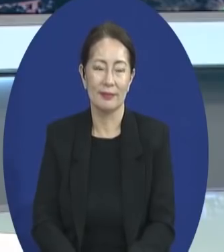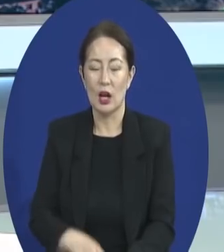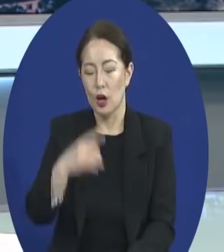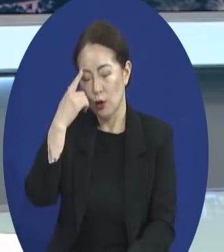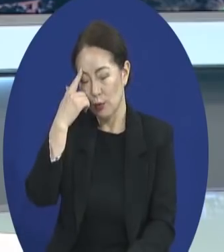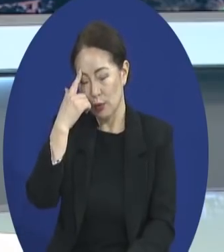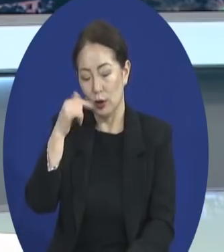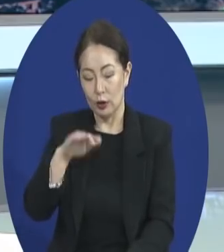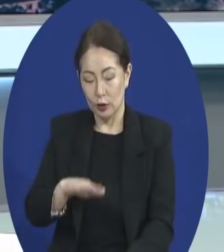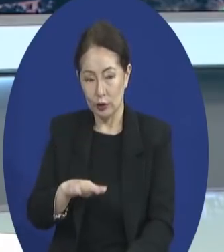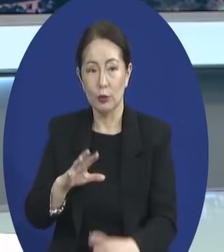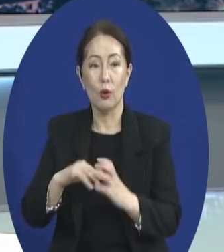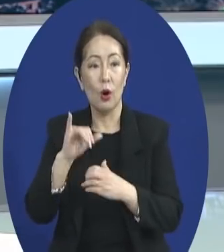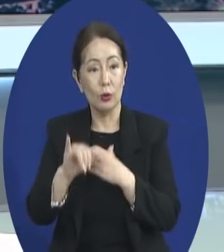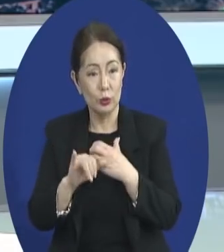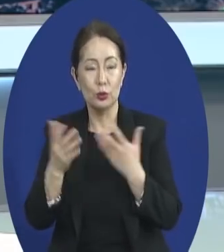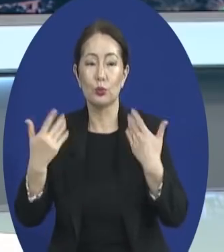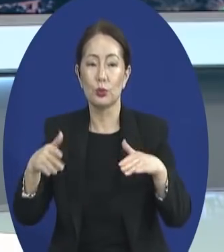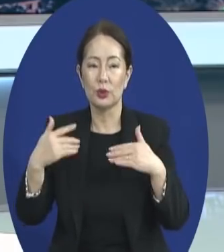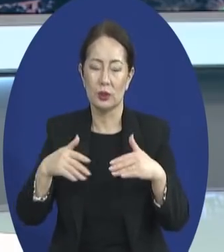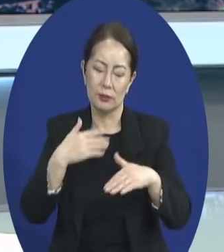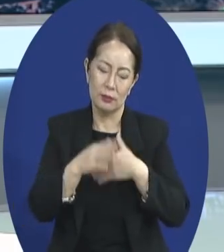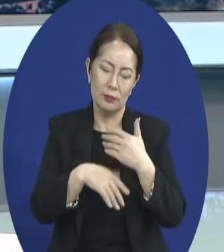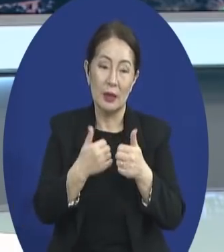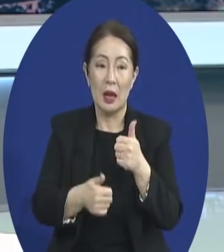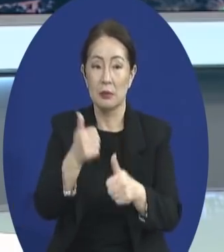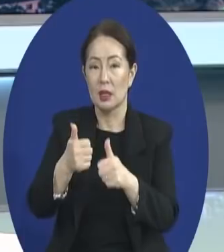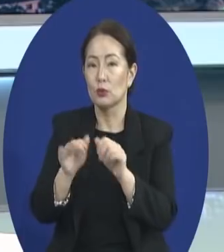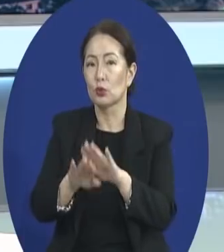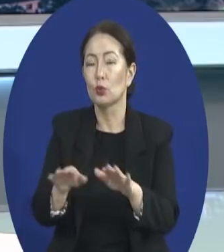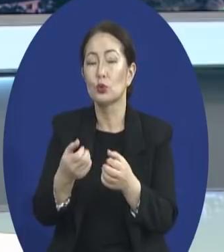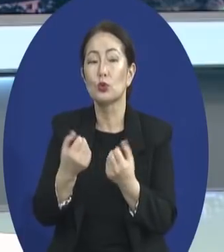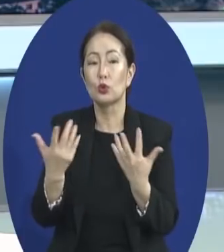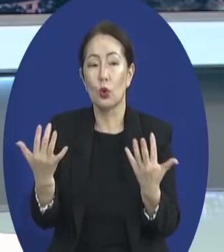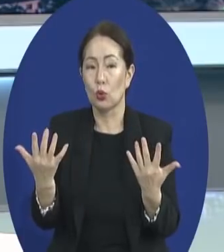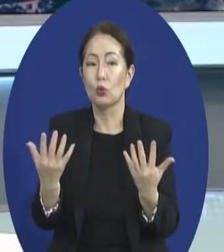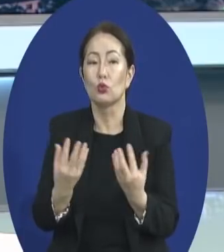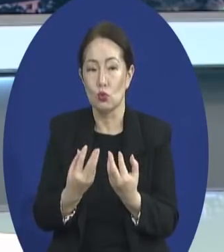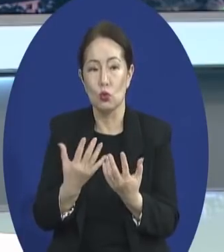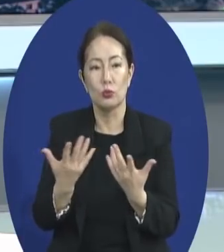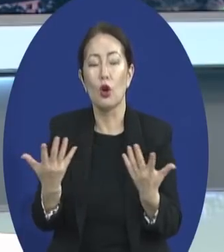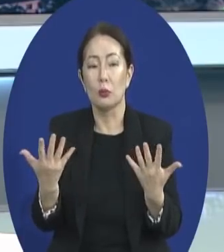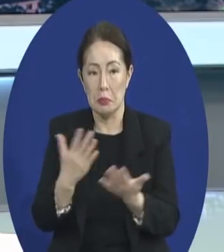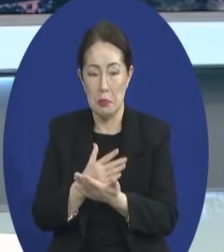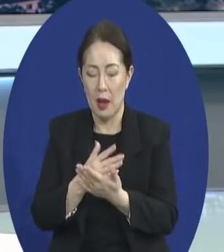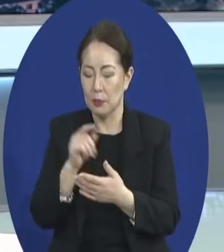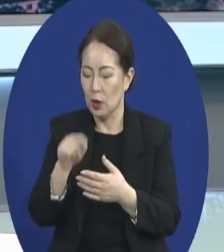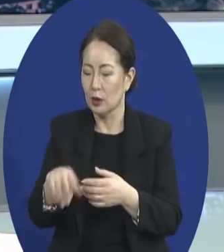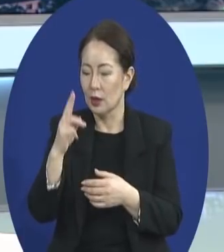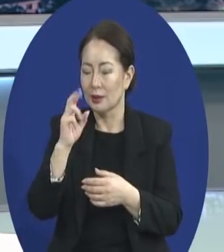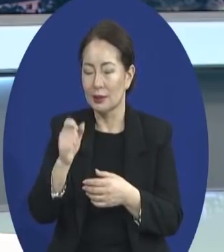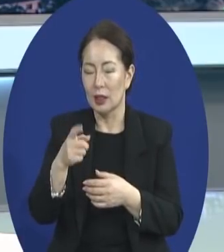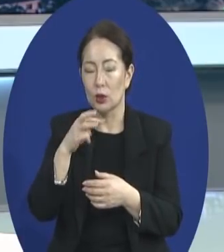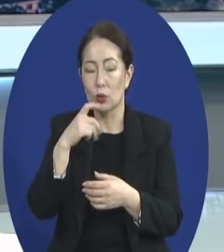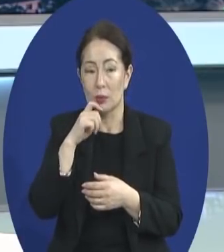Монголд төдийгүй олон улсад бүжгийн урлагаар хичээлдэж амжилт гаргаж байгаа хүүхдүүд цөөнгүү байдгийм аа. Энэ удаагийн цагийн хүрт хөтөлбөртөө холбооны бүгд